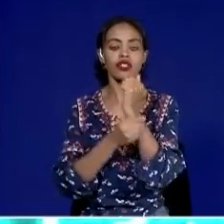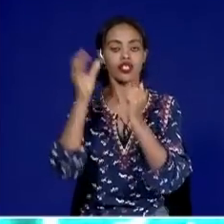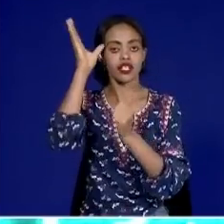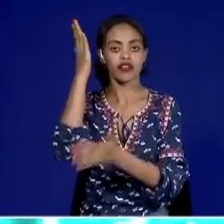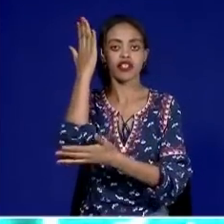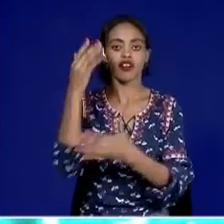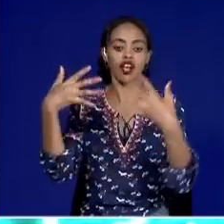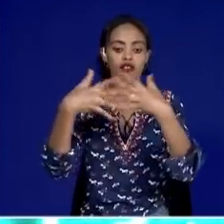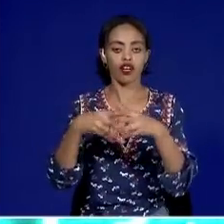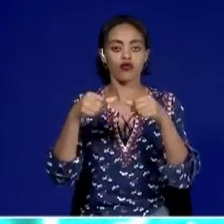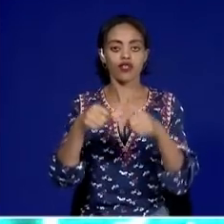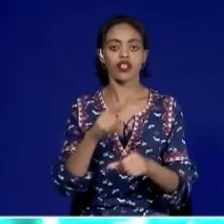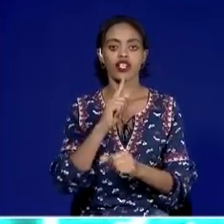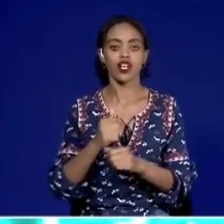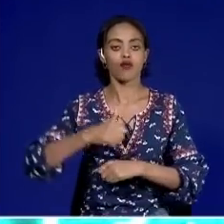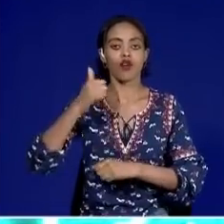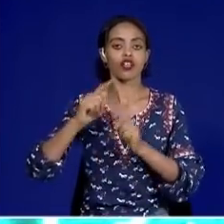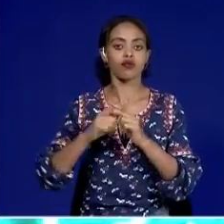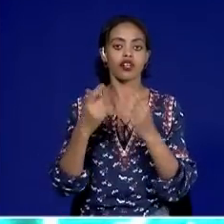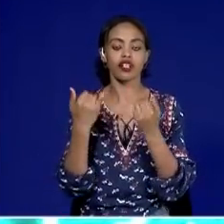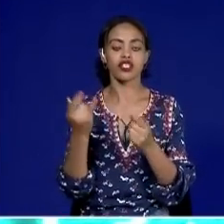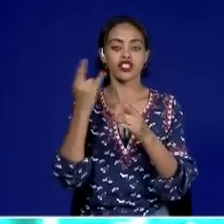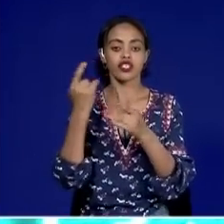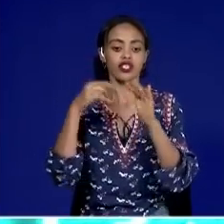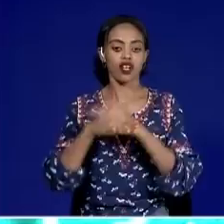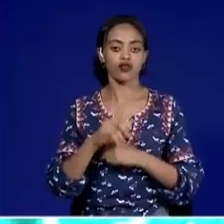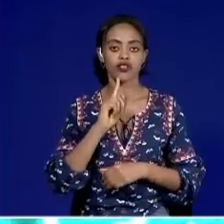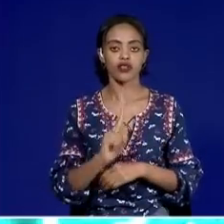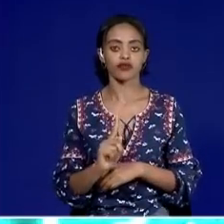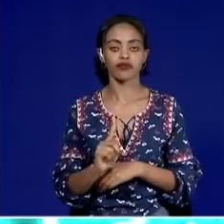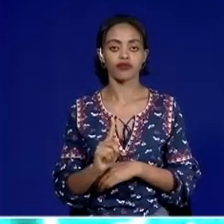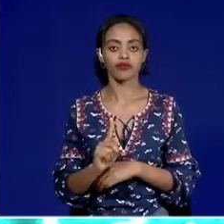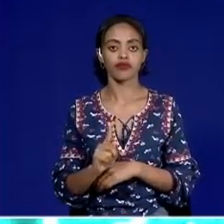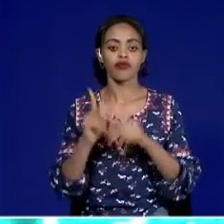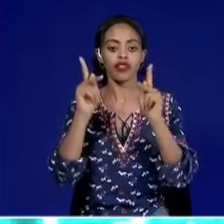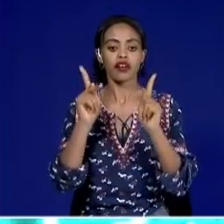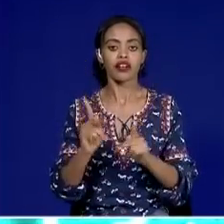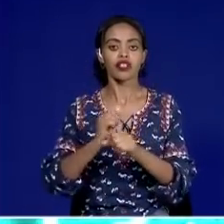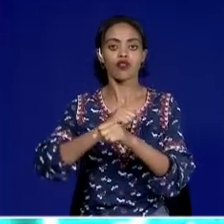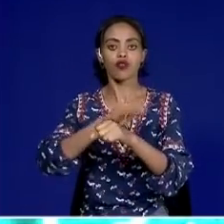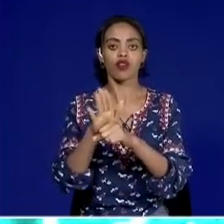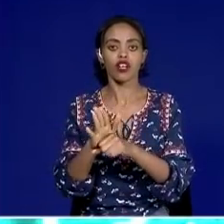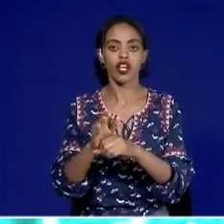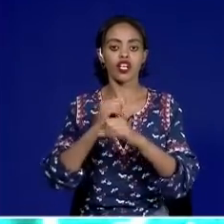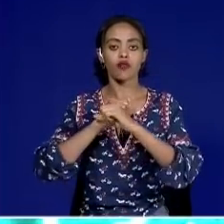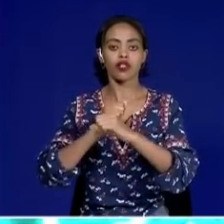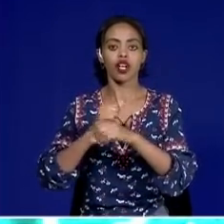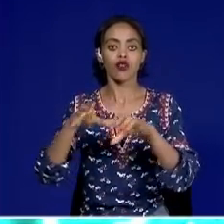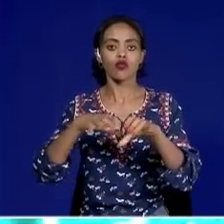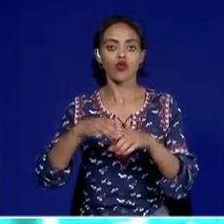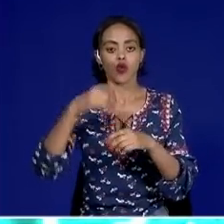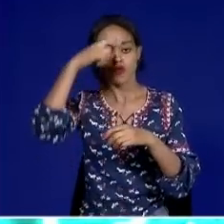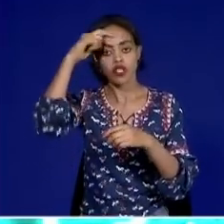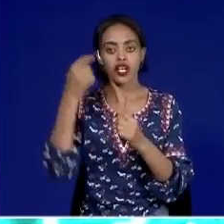ገብረ እግዚኣብሔር ሓቢርናኩም ክንፀንሕ ኢና። ብቐንዲ ንጥታት ዜና ፈሊምና ሕዚ ድማ ናብ ዝርዝሮም። ሕብረተሰብ ለበዳ ቫይረስ ኮሮና ንምክልኻል ዝገብሮ